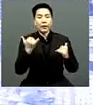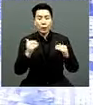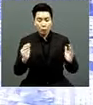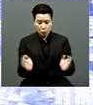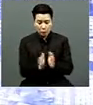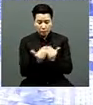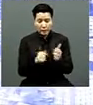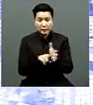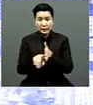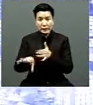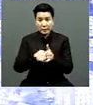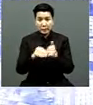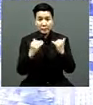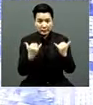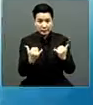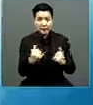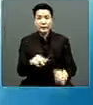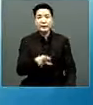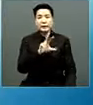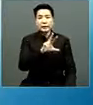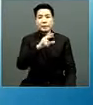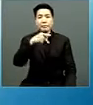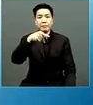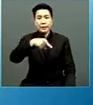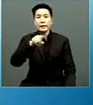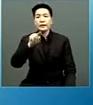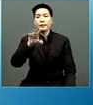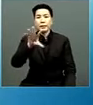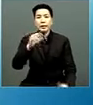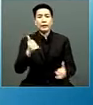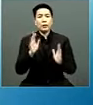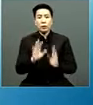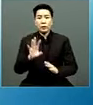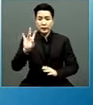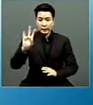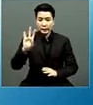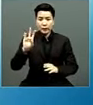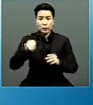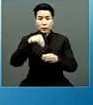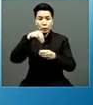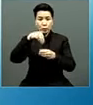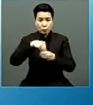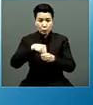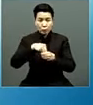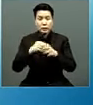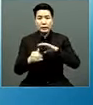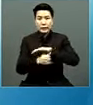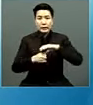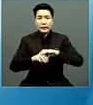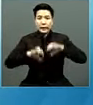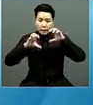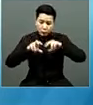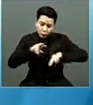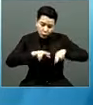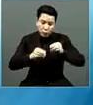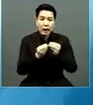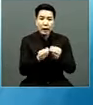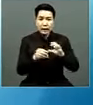สะสมขึ้นไปอยู่ที่ 3,025 7รายนี้อยู่ในสถานที่กักกันที่รัฐจัดให้